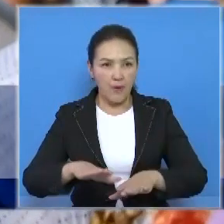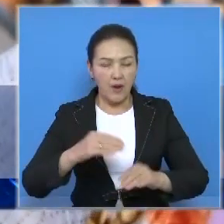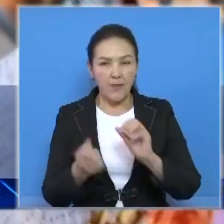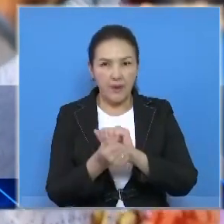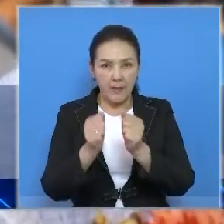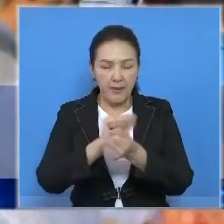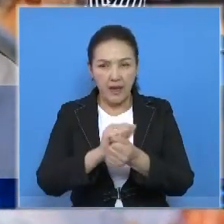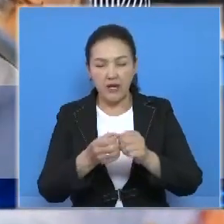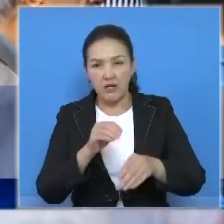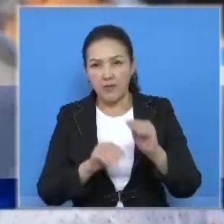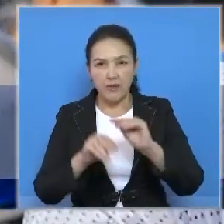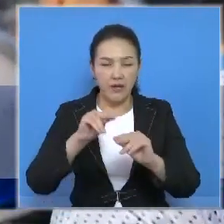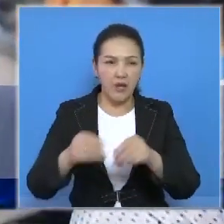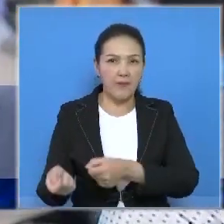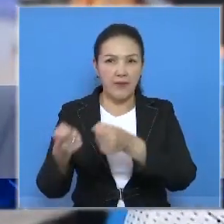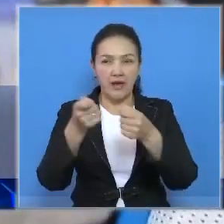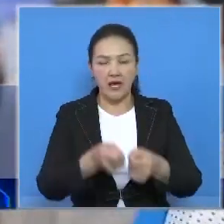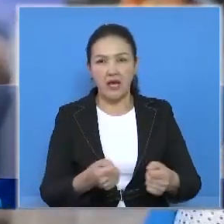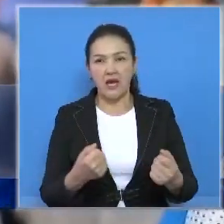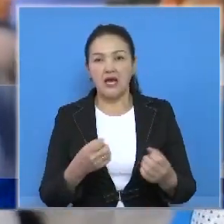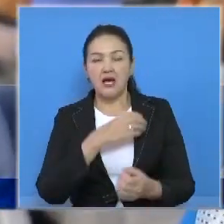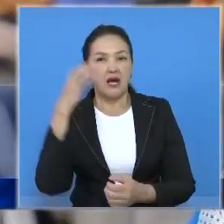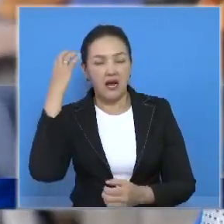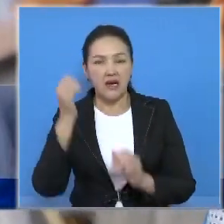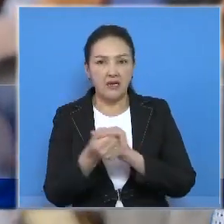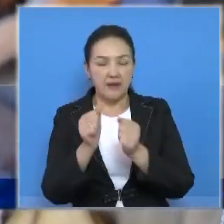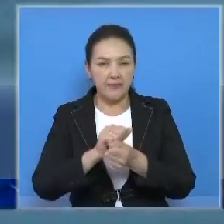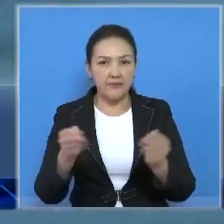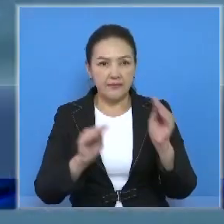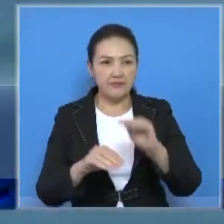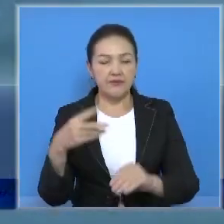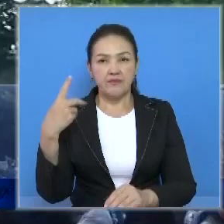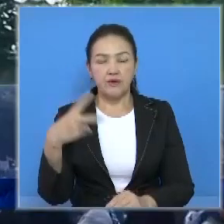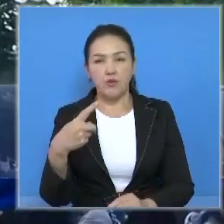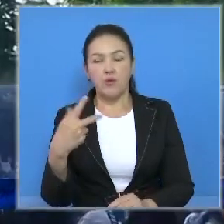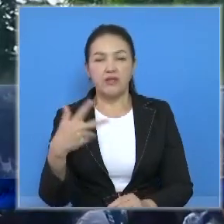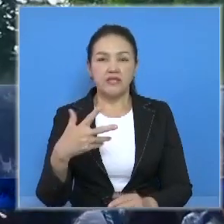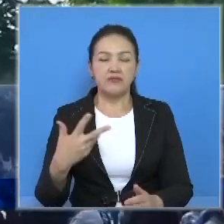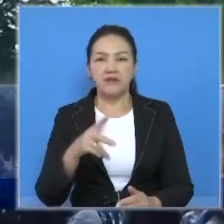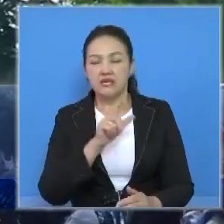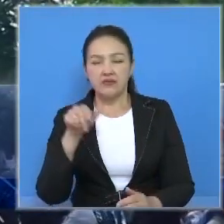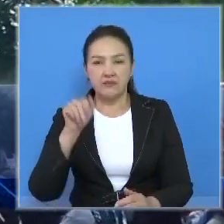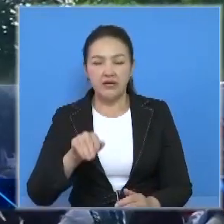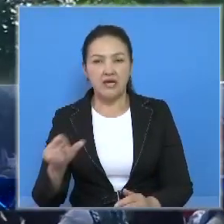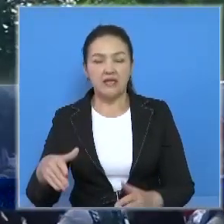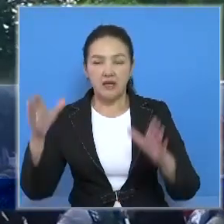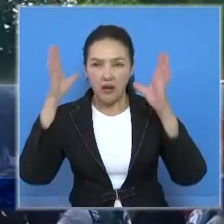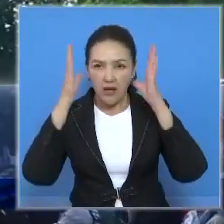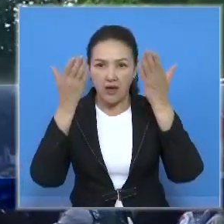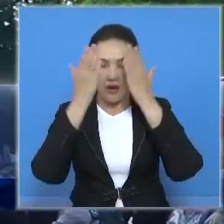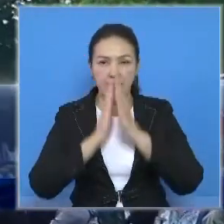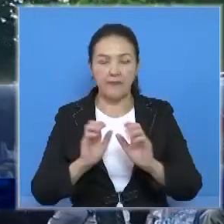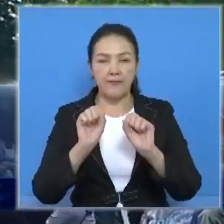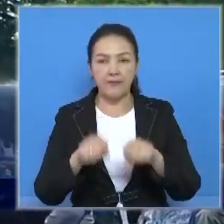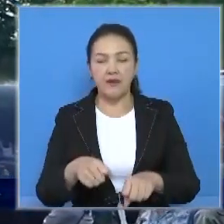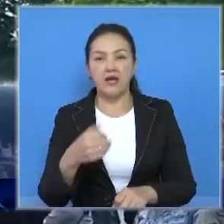екен. Михрабқа Меккеден әкелінген қара тас қойылған. Жалпы мұнда бір уақытта 35 мың адам дұға етеді. 17-ші ғасырда пайдалануға